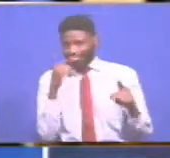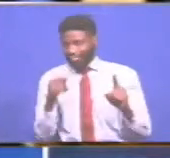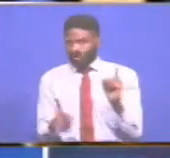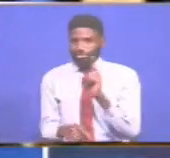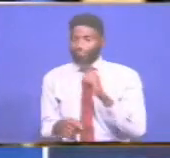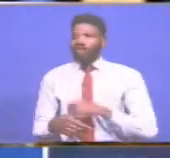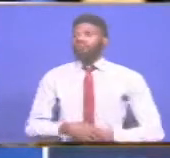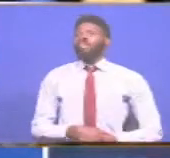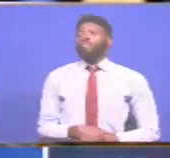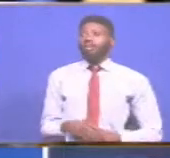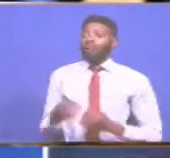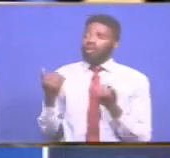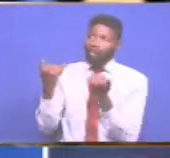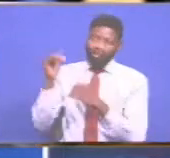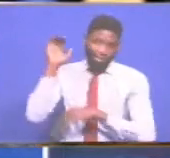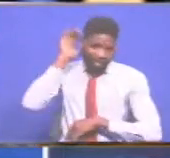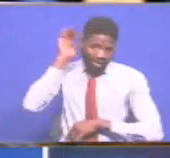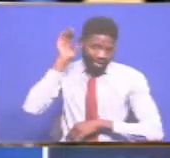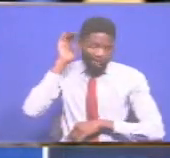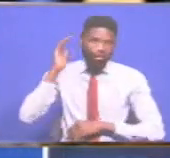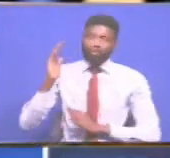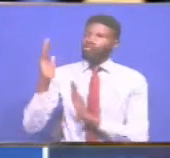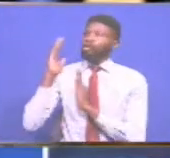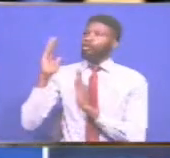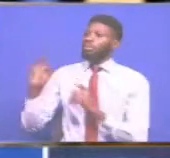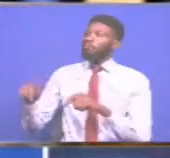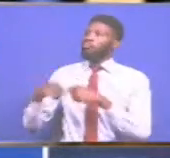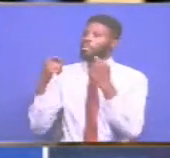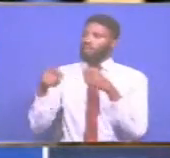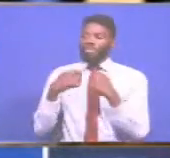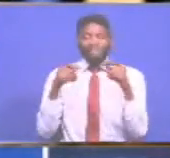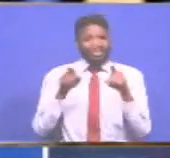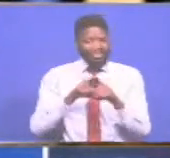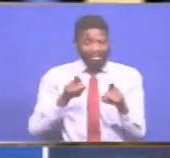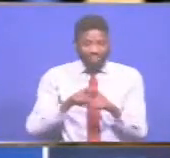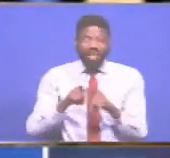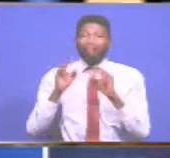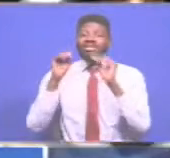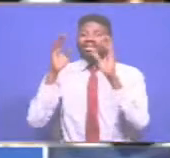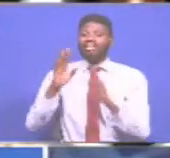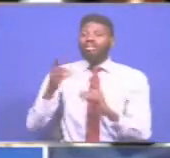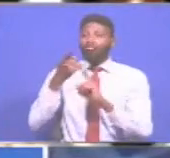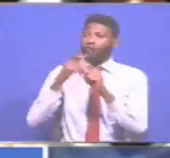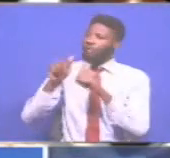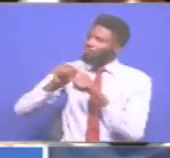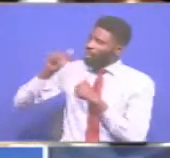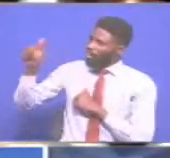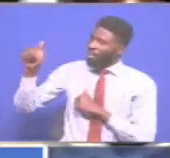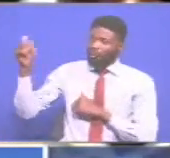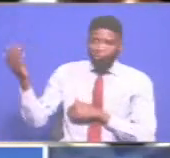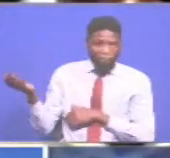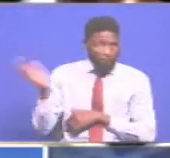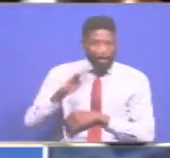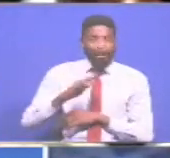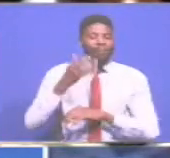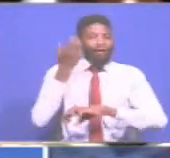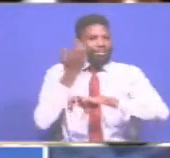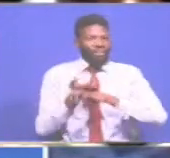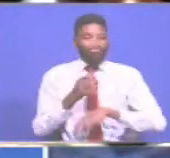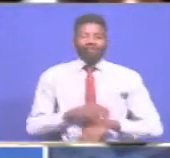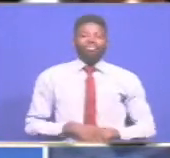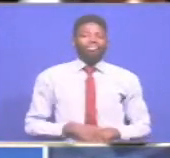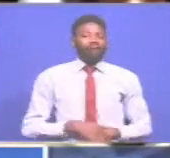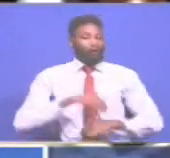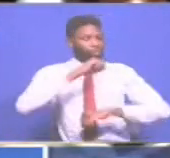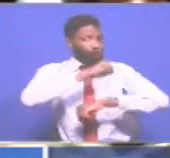mambo akisikia kuna mambo insecurity, mara mingi wazazi walimu ambao wanatoka mbali kurudi hata ni ngumu. Tunaenda fungua shule wiki ujao,